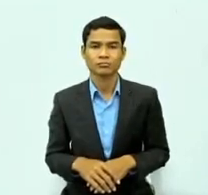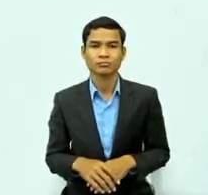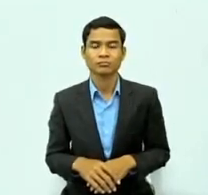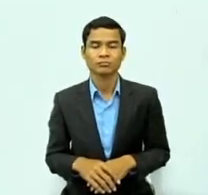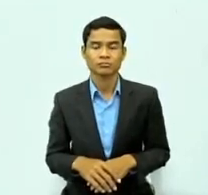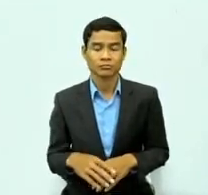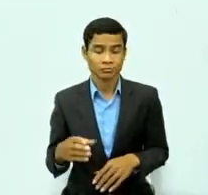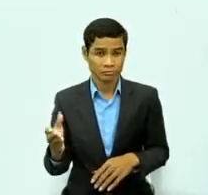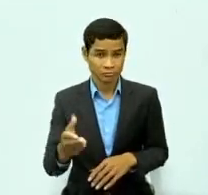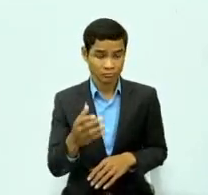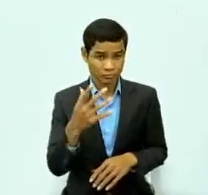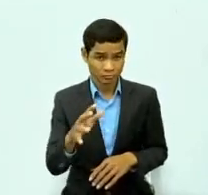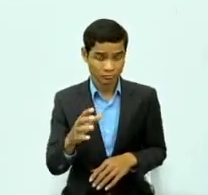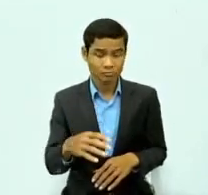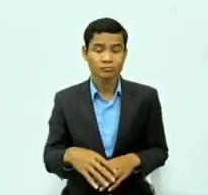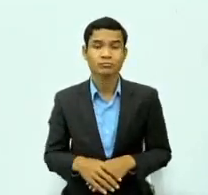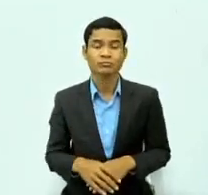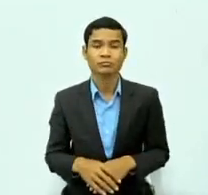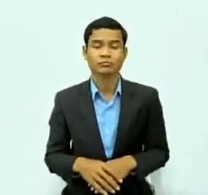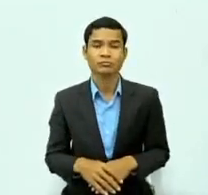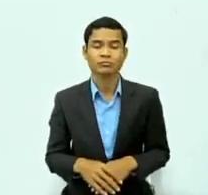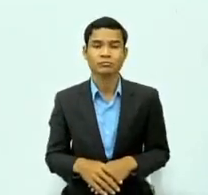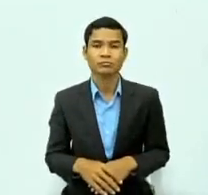ចាកូនកែរួចរាល់ហើយឬនៅកូន